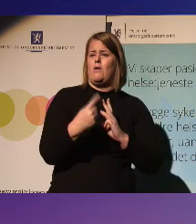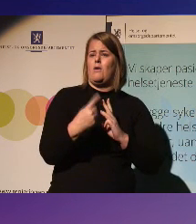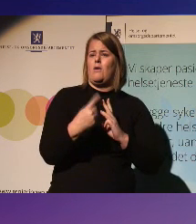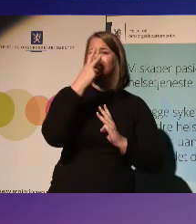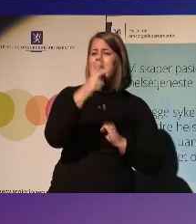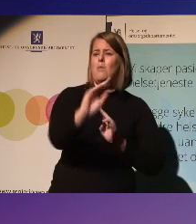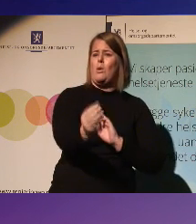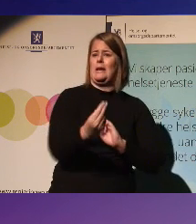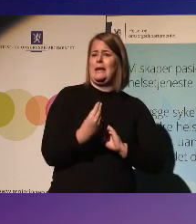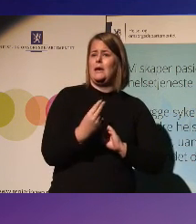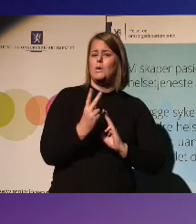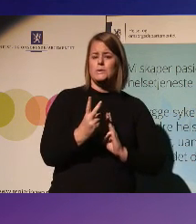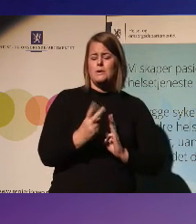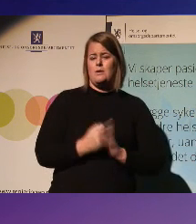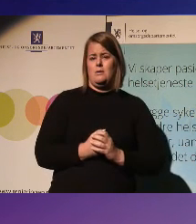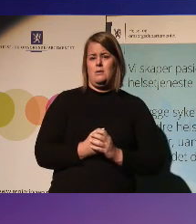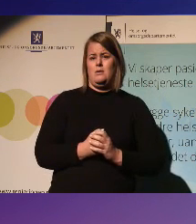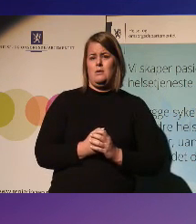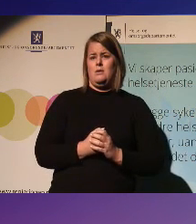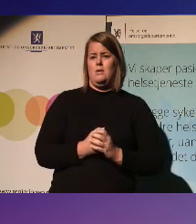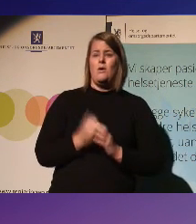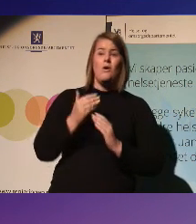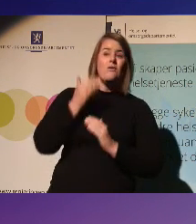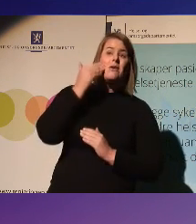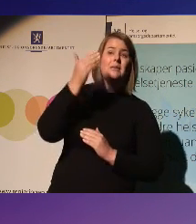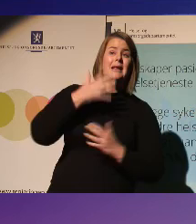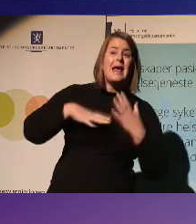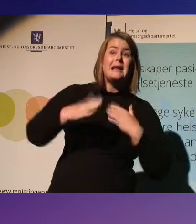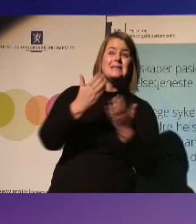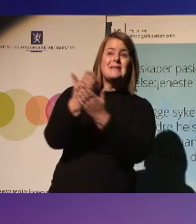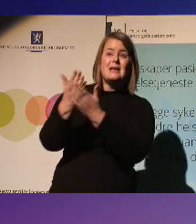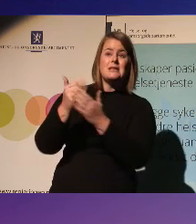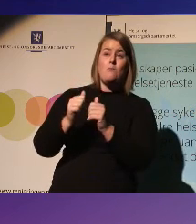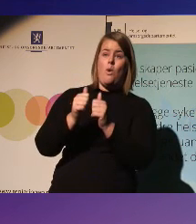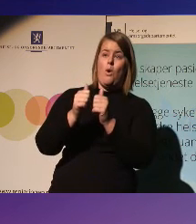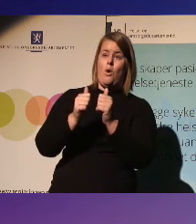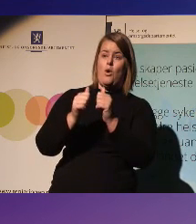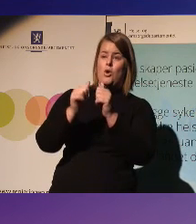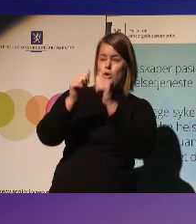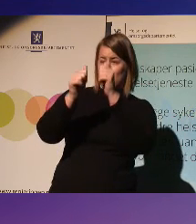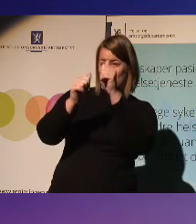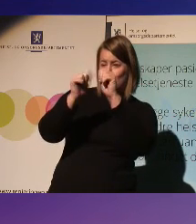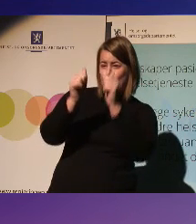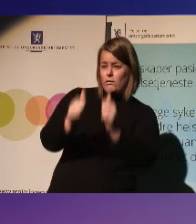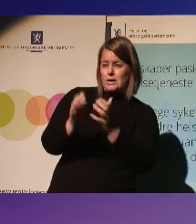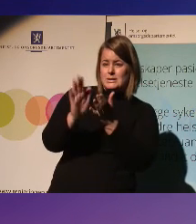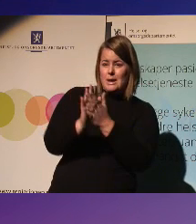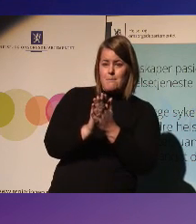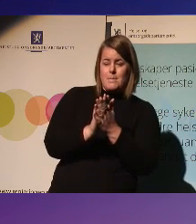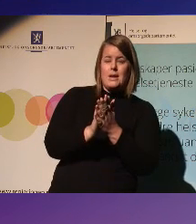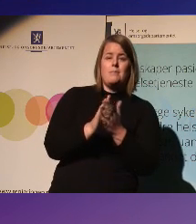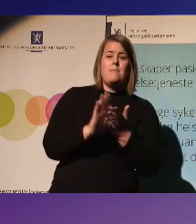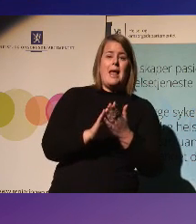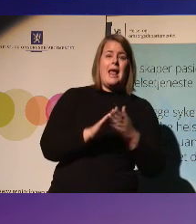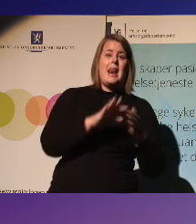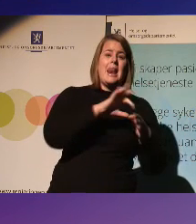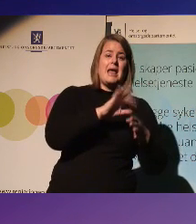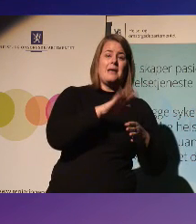og utforme den fremtidige helsetjenesten sammen med ledelsen i kommuner og sykehus.